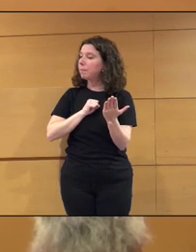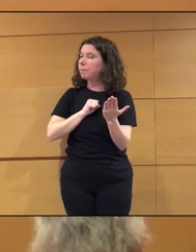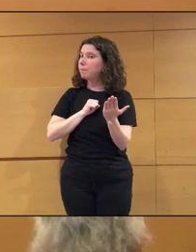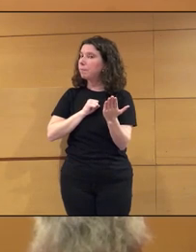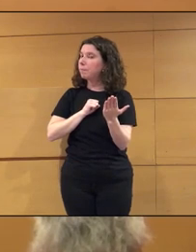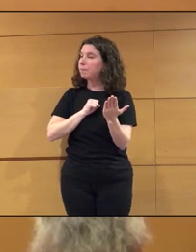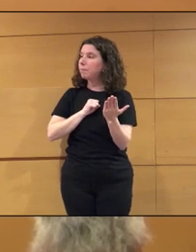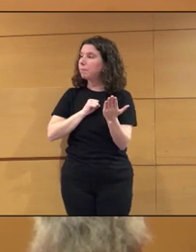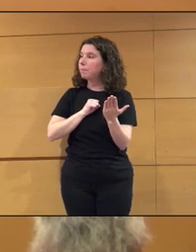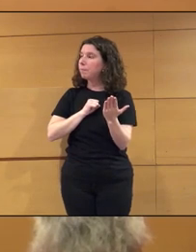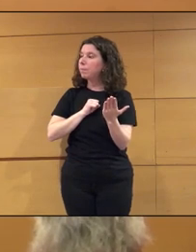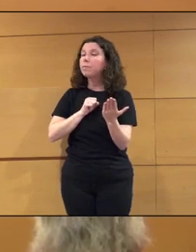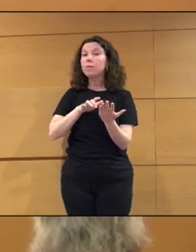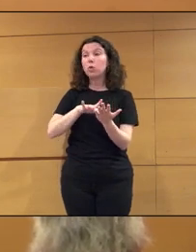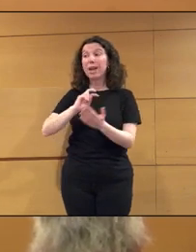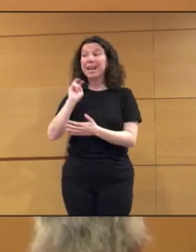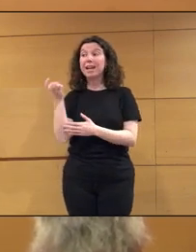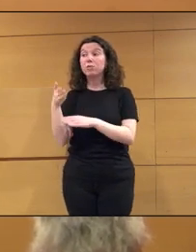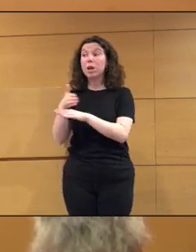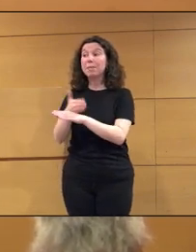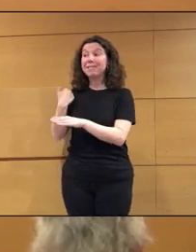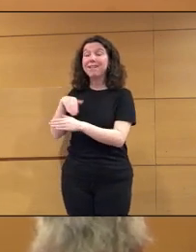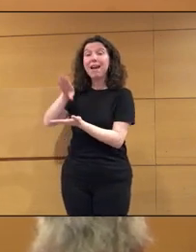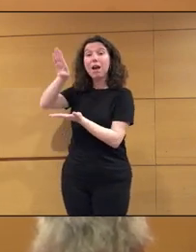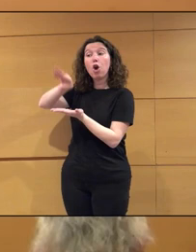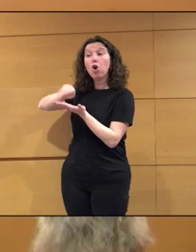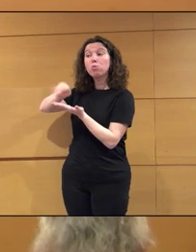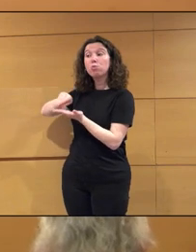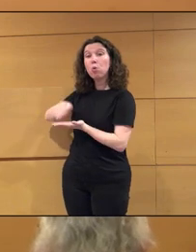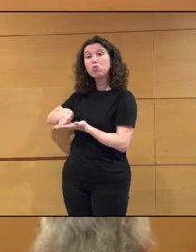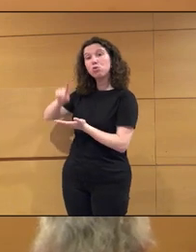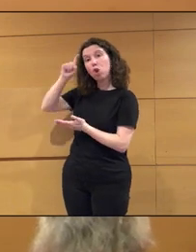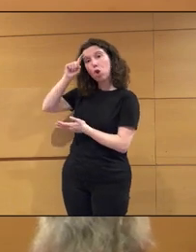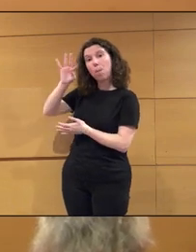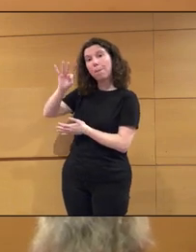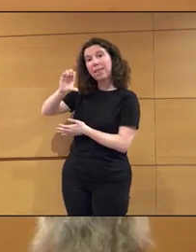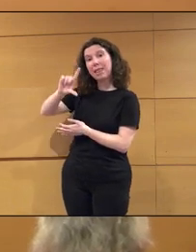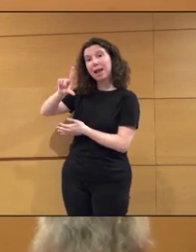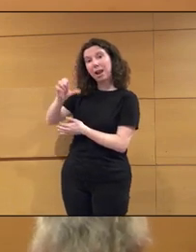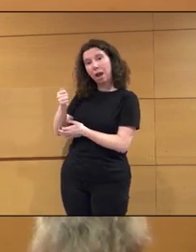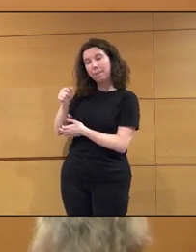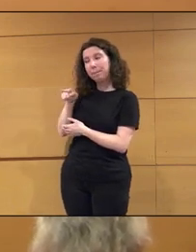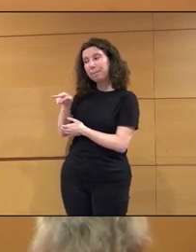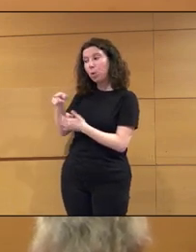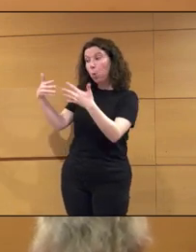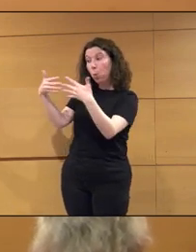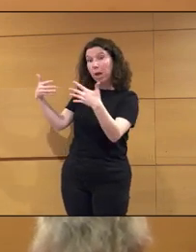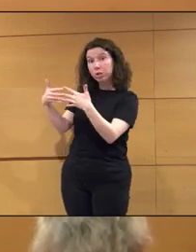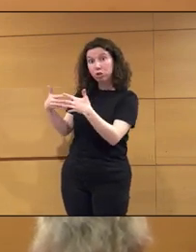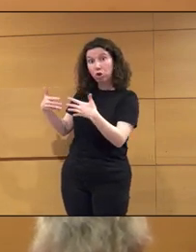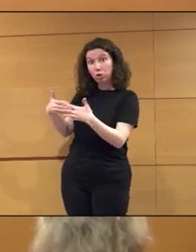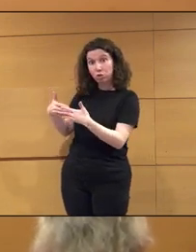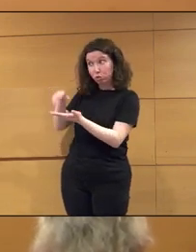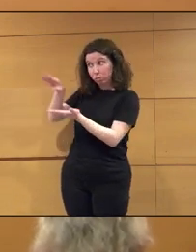basant-nos en un recurs existent, que és un corpus que es diu Tecla, van recolectar oracions d'aquest corpus